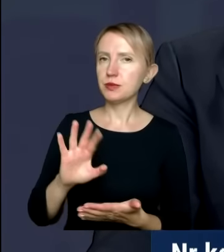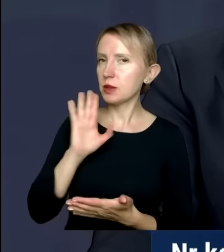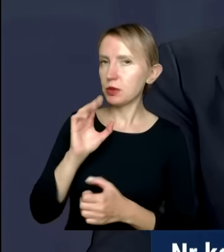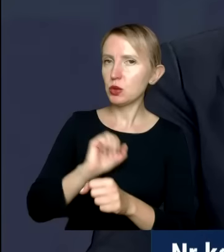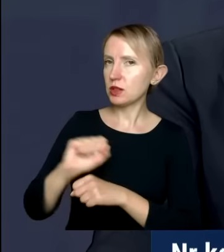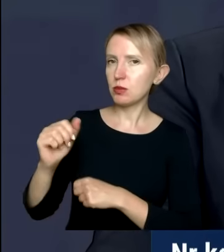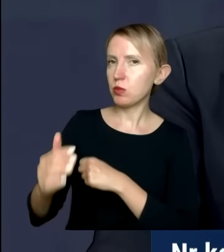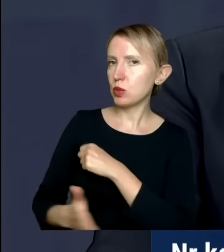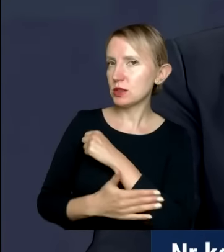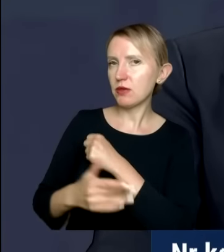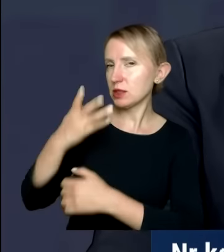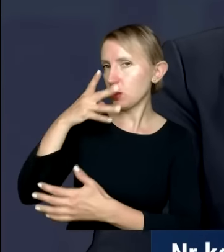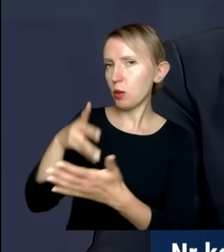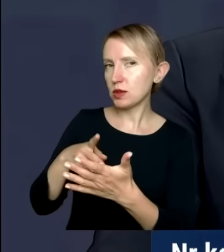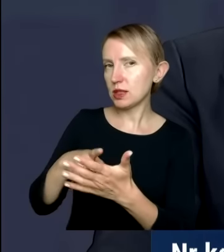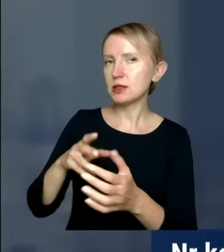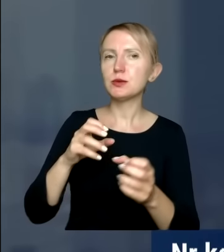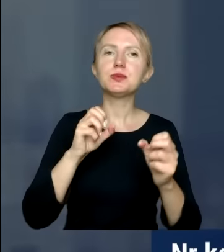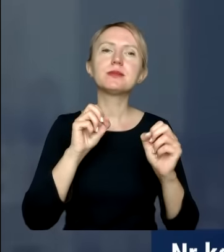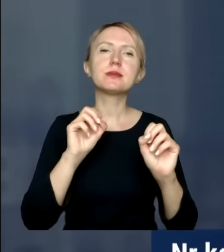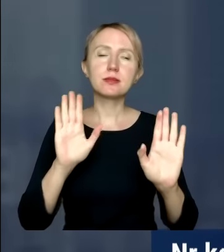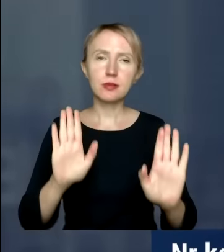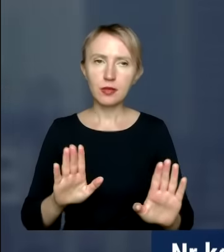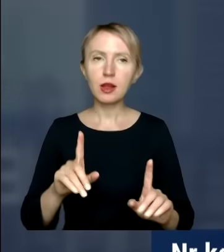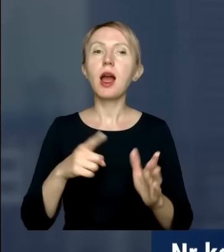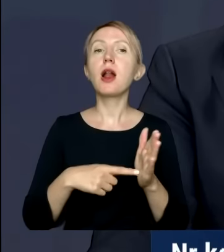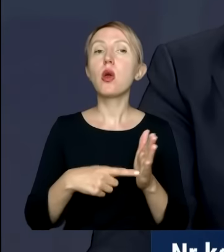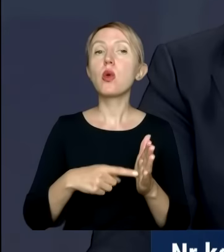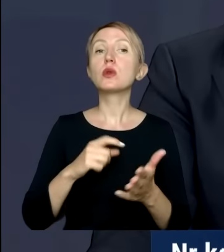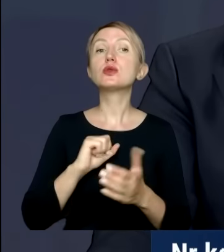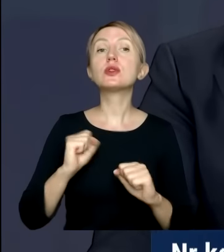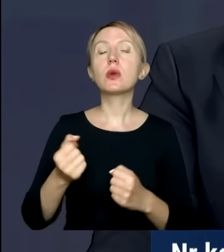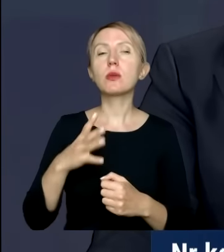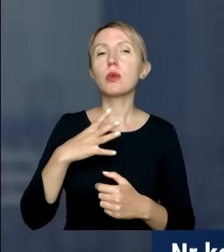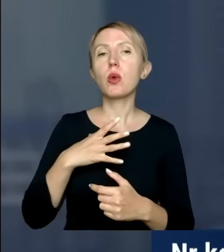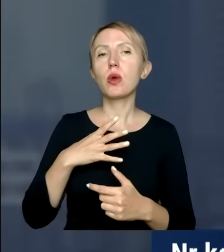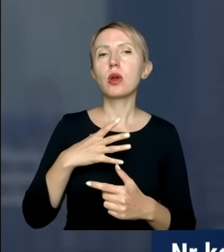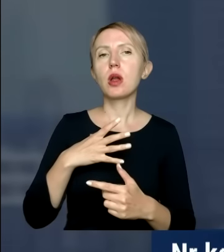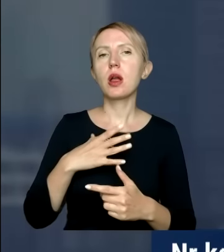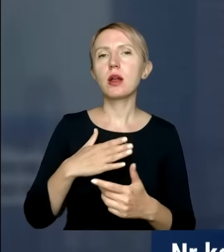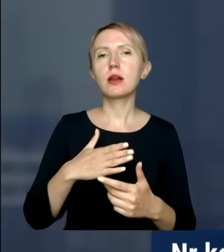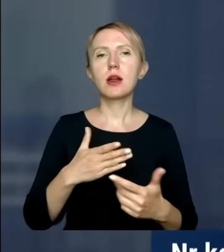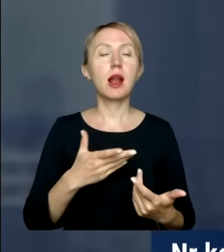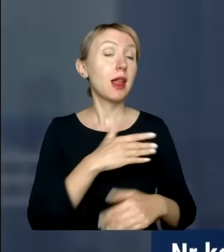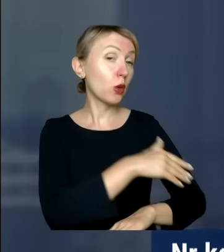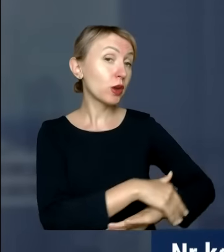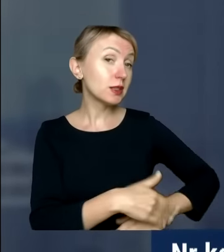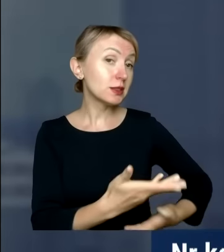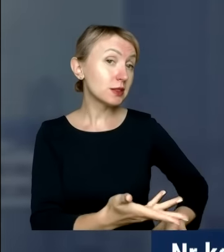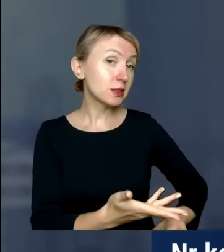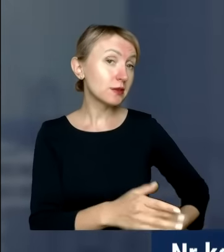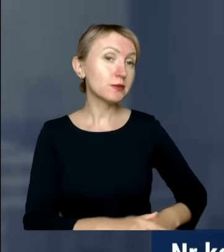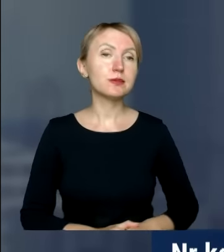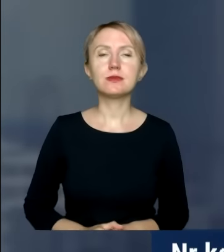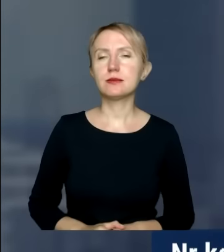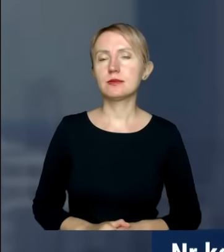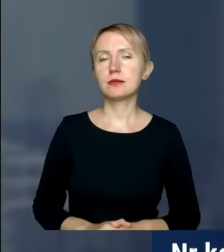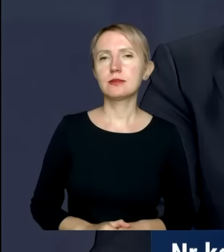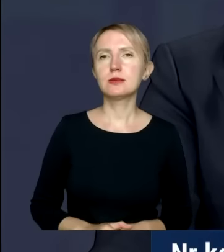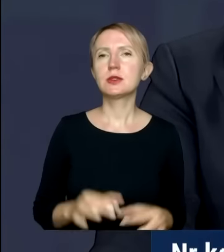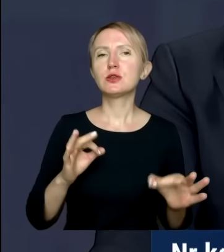do tego żeby ją oceniać No ale ten scenariusz który był scenariuszem odan ale mamy